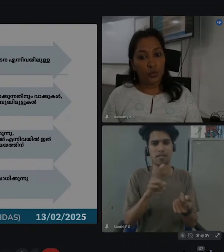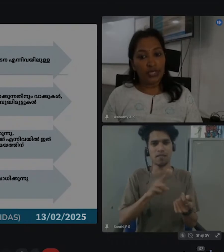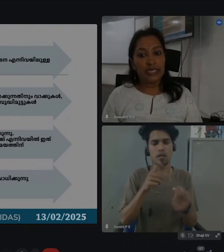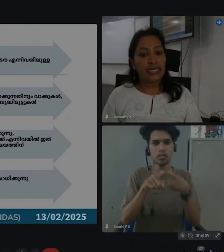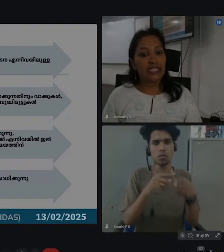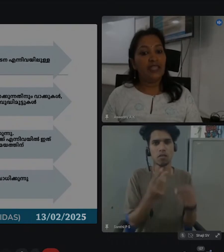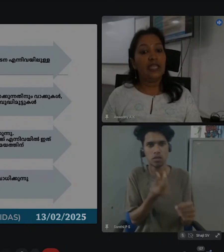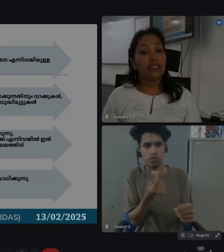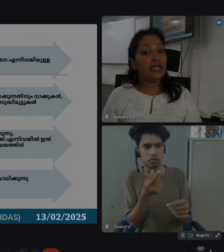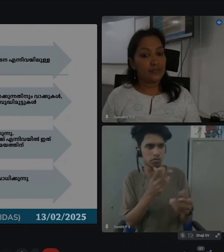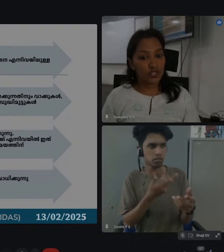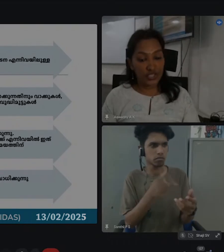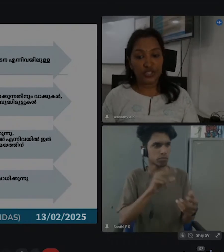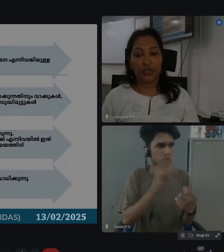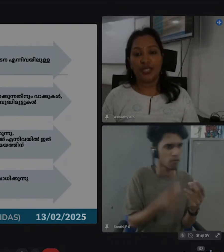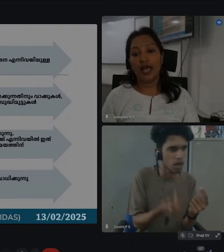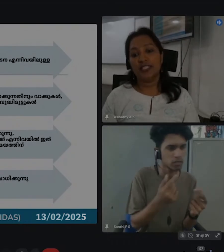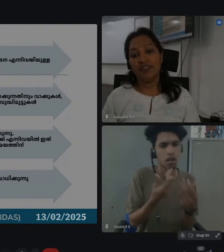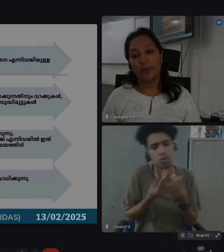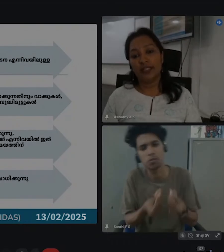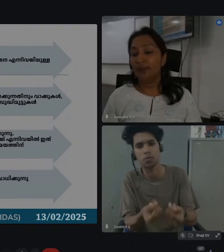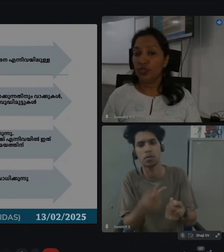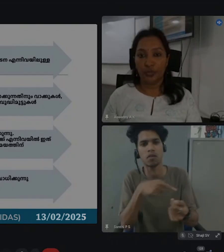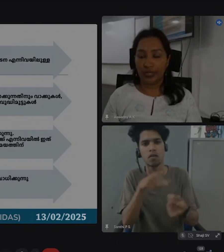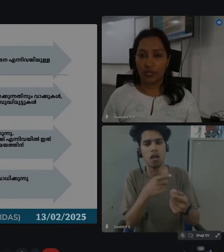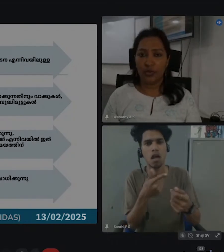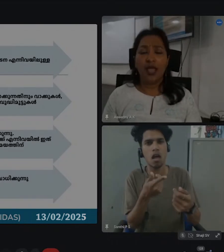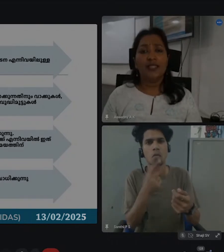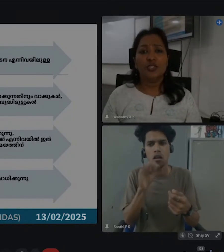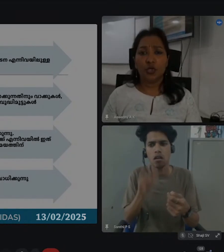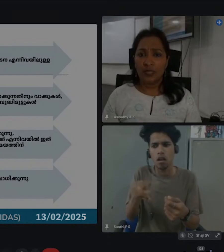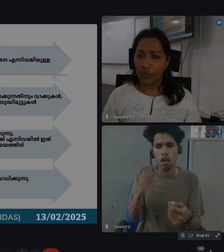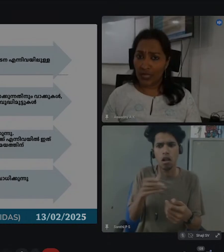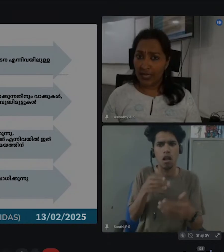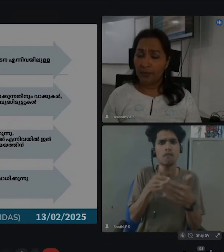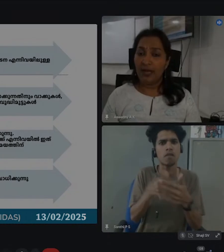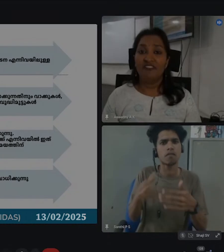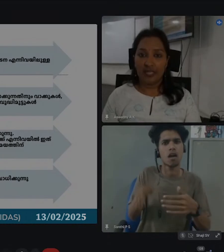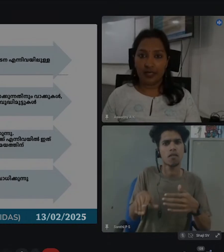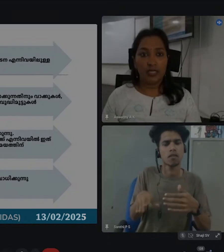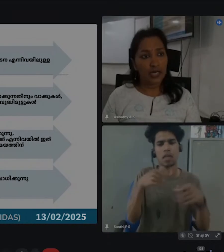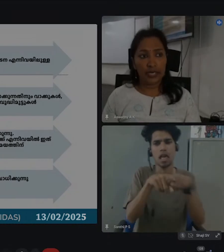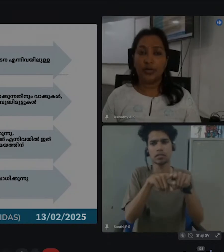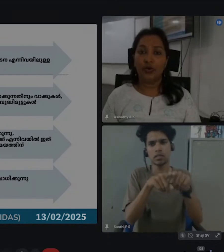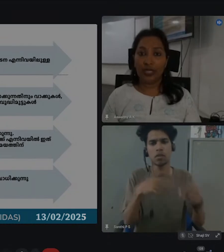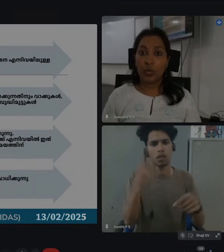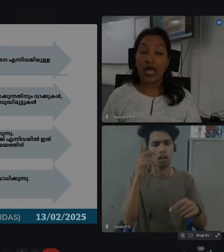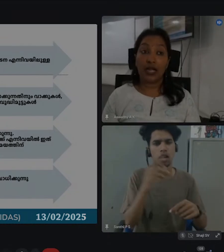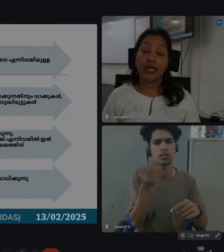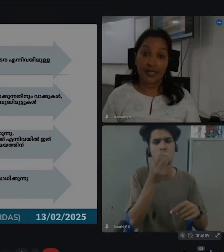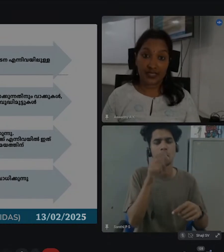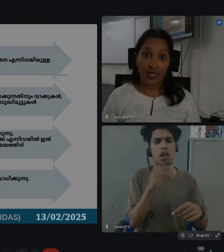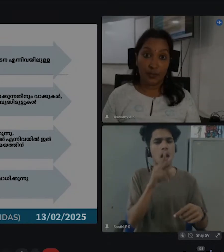താളം, ഒഴുക്ക് എന്നിവയിൽ ഇത് തടസ്സം സൃഷ്ടിച്ചുകൊണ്ട് ആശയവിനിമയത്തിന് ബുദ്ധിമുട്ടുണ്ടാക്കുന്നു. അതിന് ഏറ്റവും നല്ലൊരു ഉദാഹരണമാണ് വിക്ക്. നിങ്ങൾ കണ്ടിട്ടുണ്ടാവും,